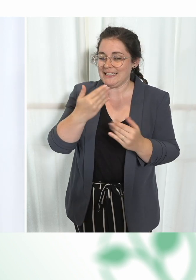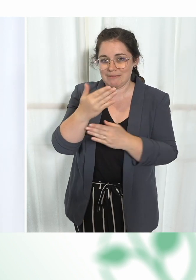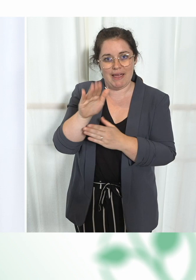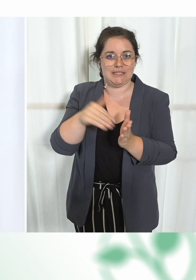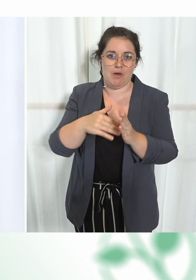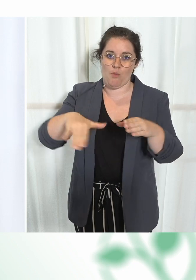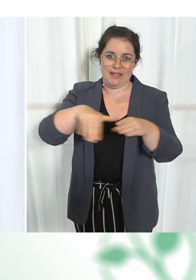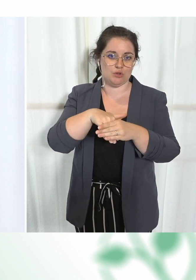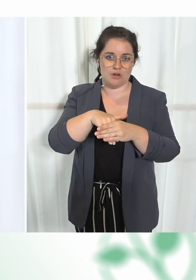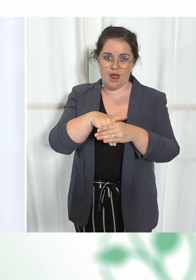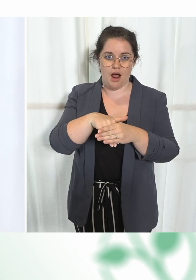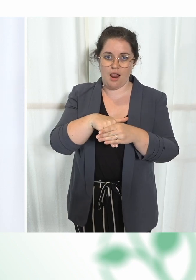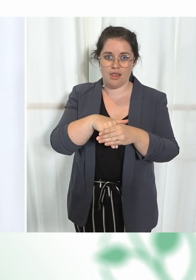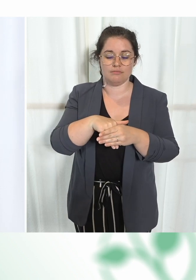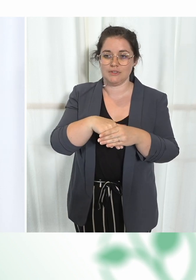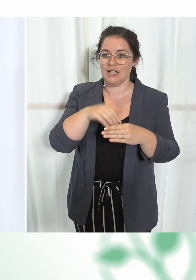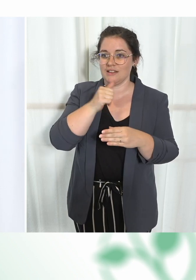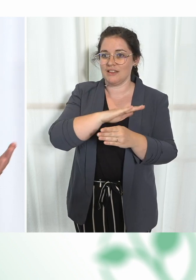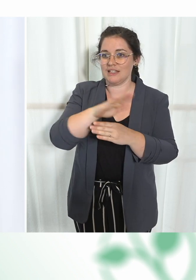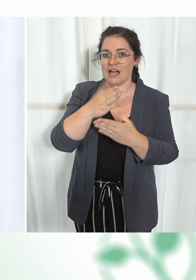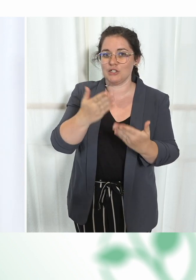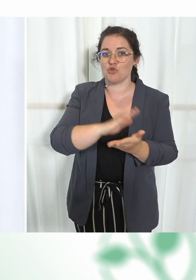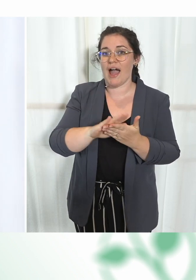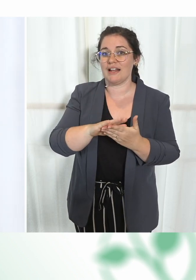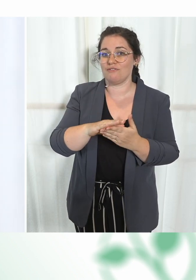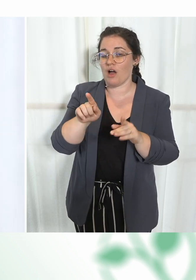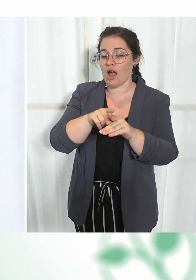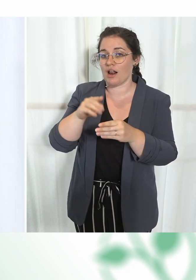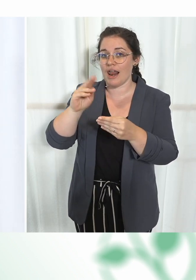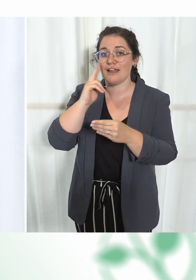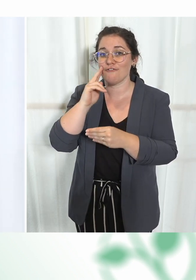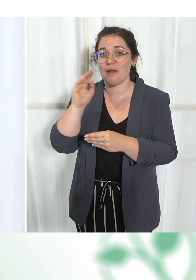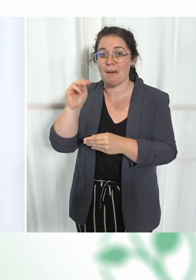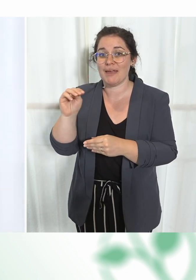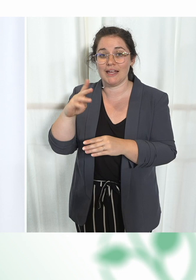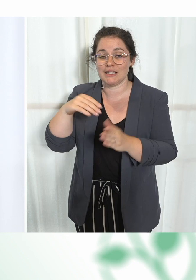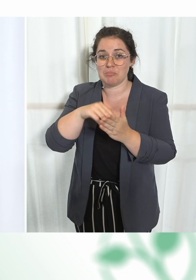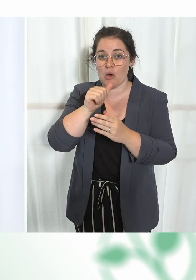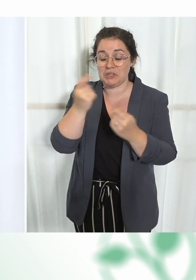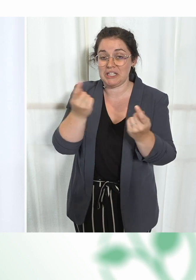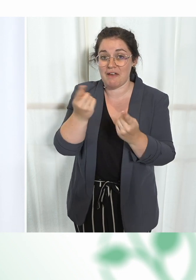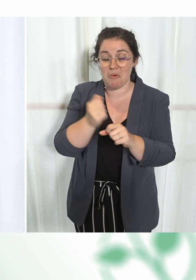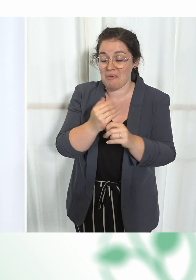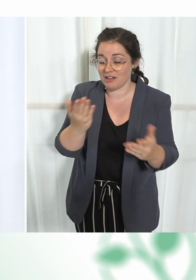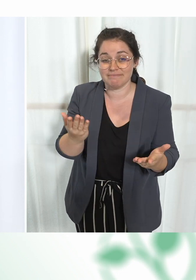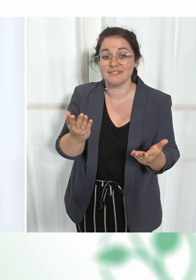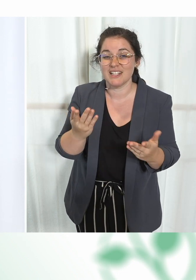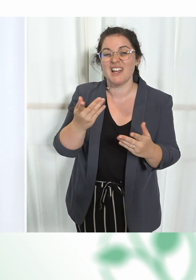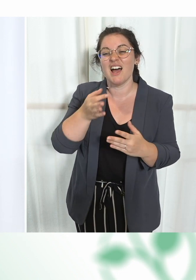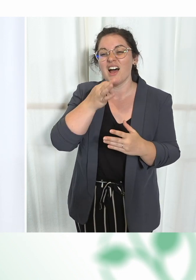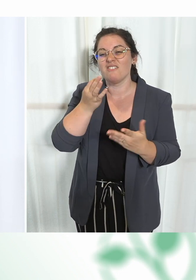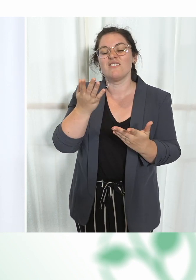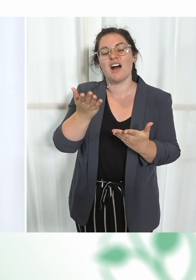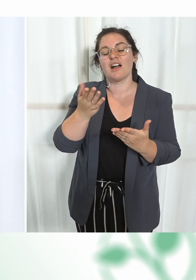und es geht nicht allen so einfach wie bei der Firma Meritas, dass man nicht ausschreiben muss, sondern die Frage ist tatsächlich, sind Menschen